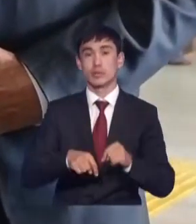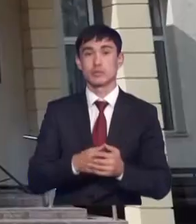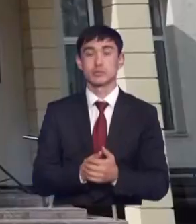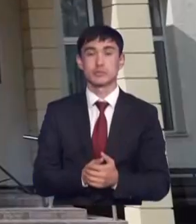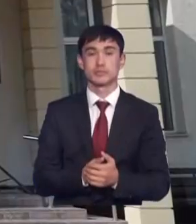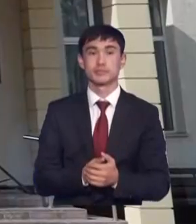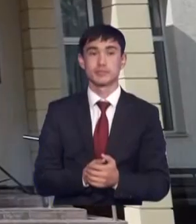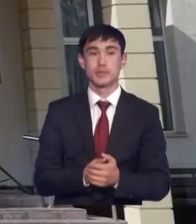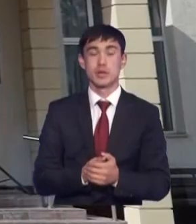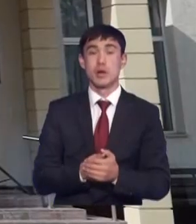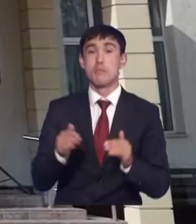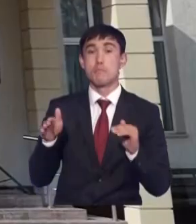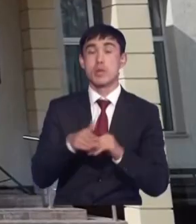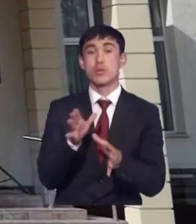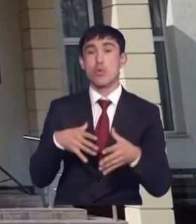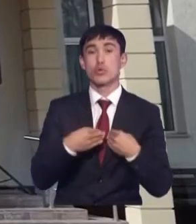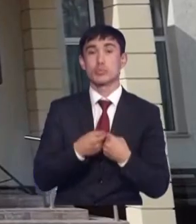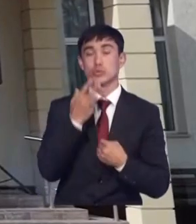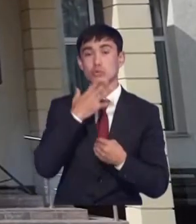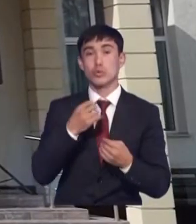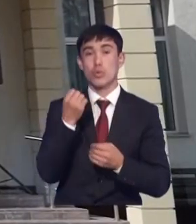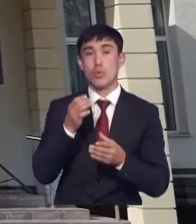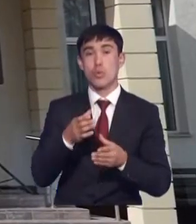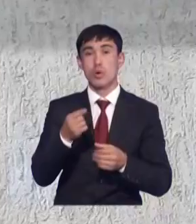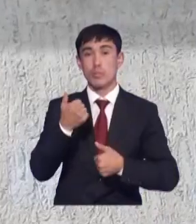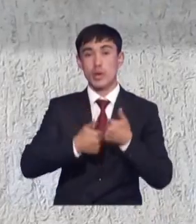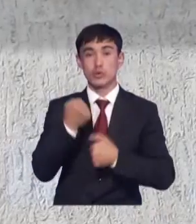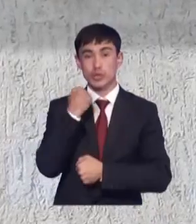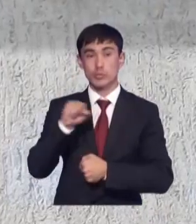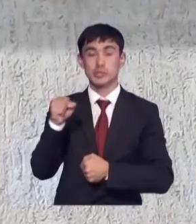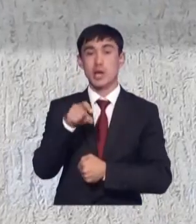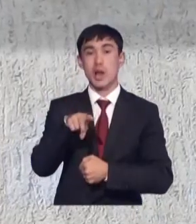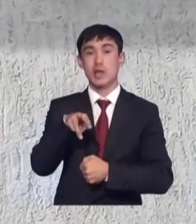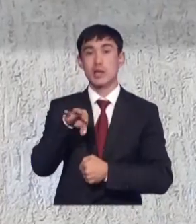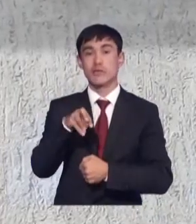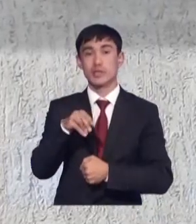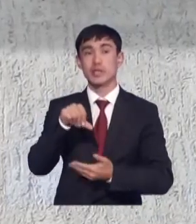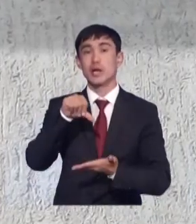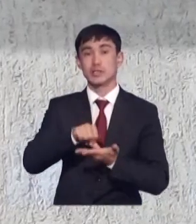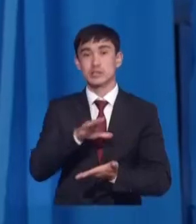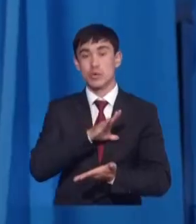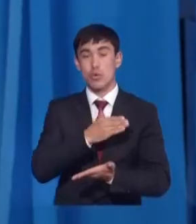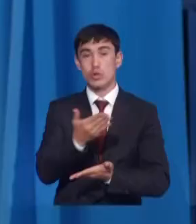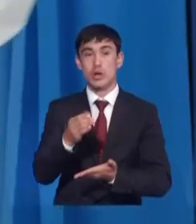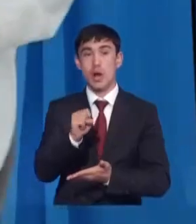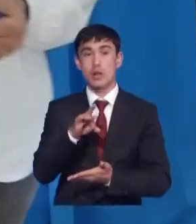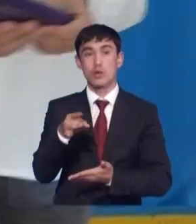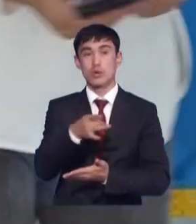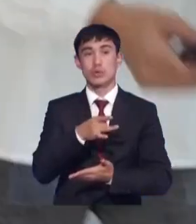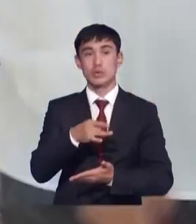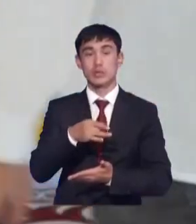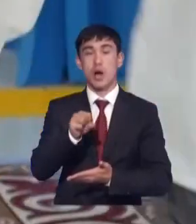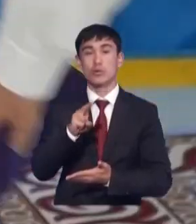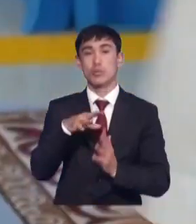болым. Мерейлі отбасы ұлттық байқауының жеңімпаздары Әлекеевтер де референдумнан қалыс қалмады. Олар Алакөл ауданы